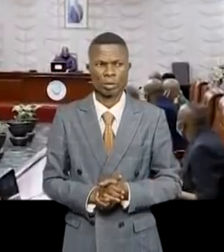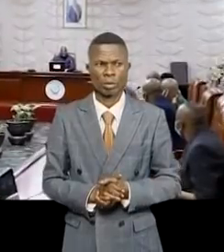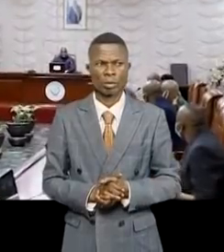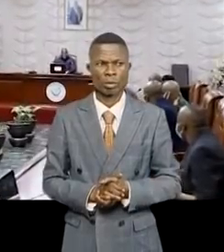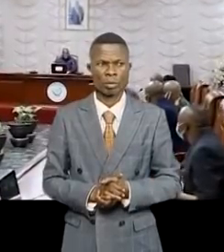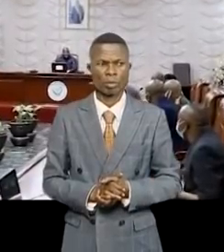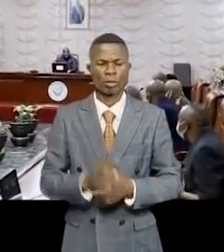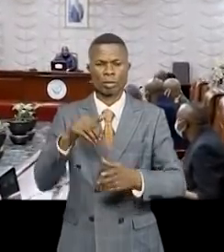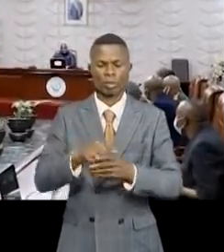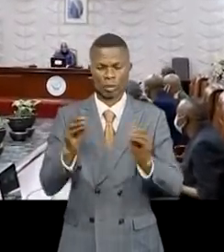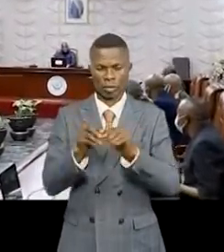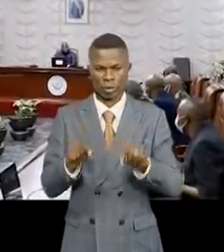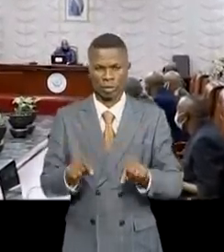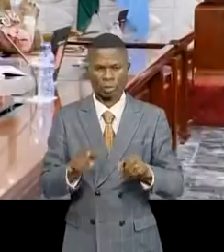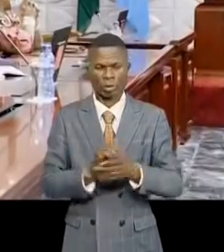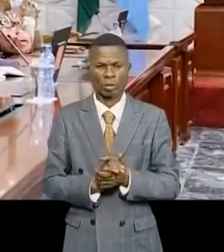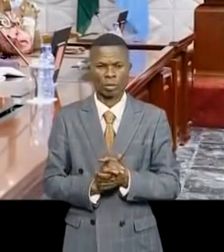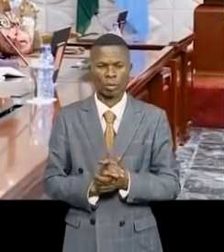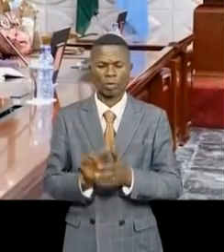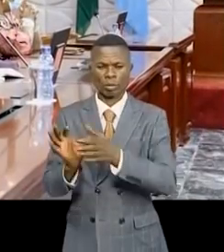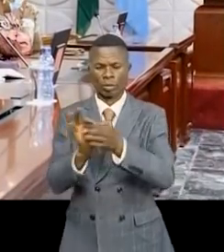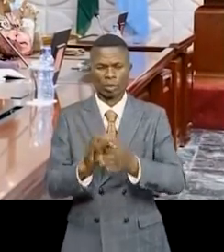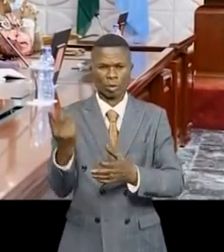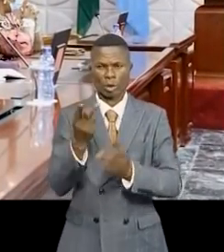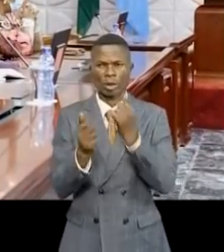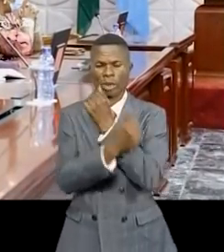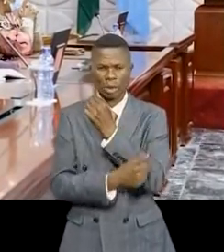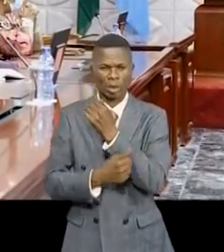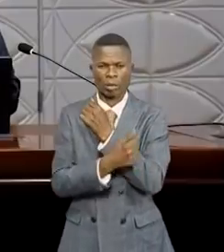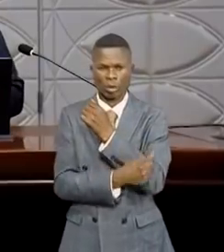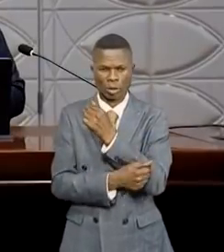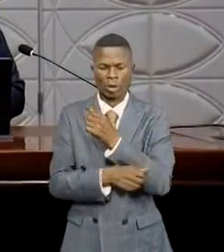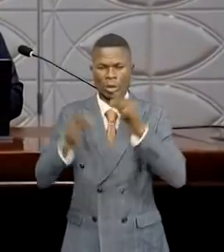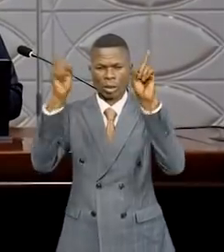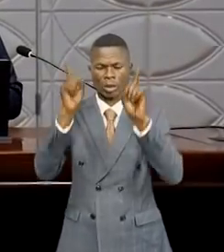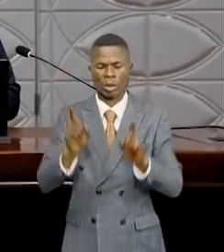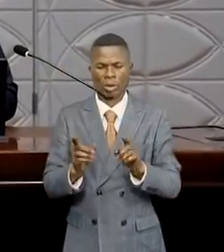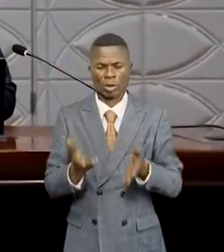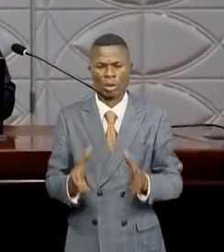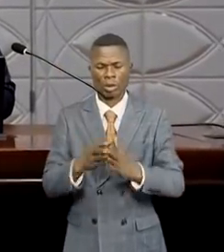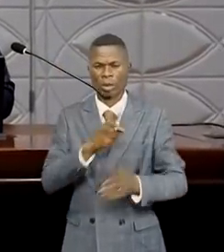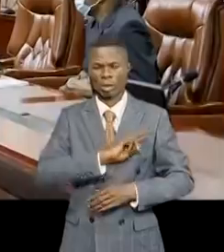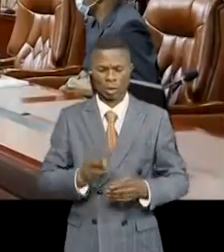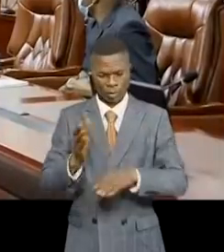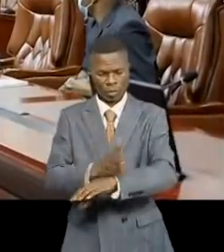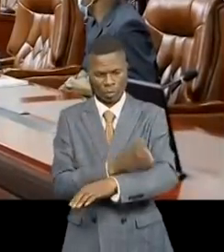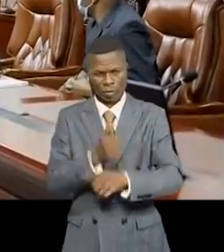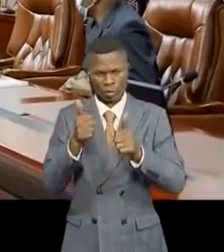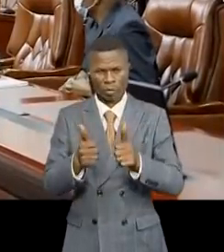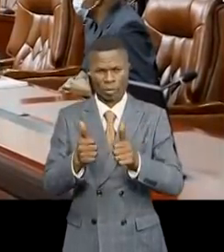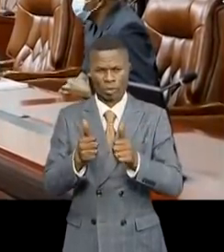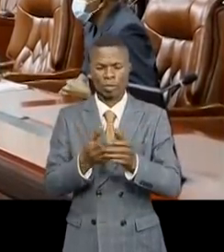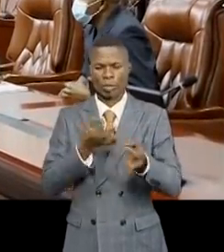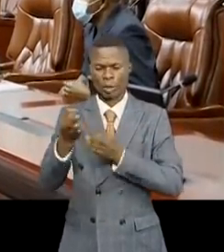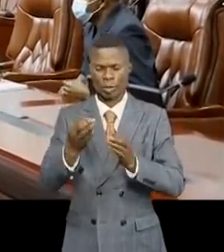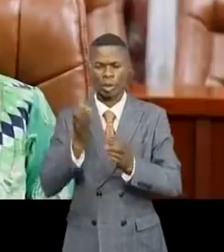Au terme de cette rencontre, il se dégage que la coopération militaire entre la République sud-africaine et la République démocratique du Congo est au beau fixe, et c'est ce qui traduit la